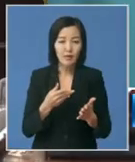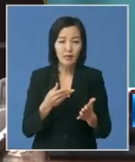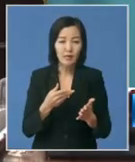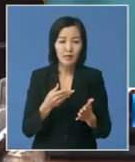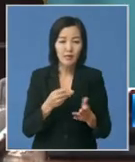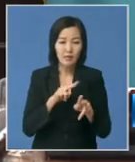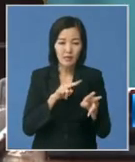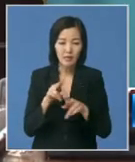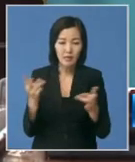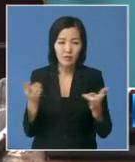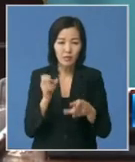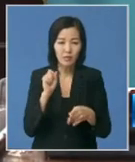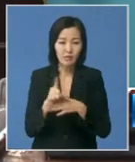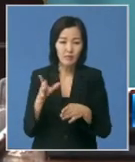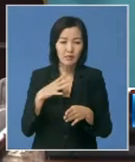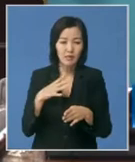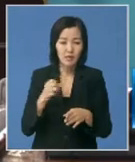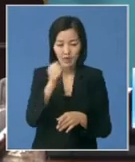өздеріңіз білесіздер мына қыс мәселесін.